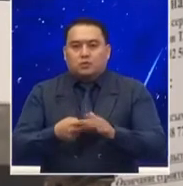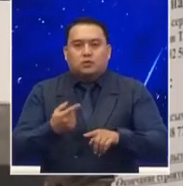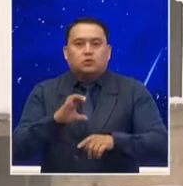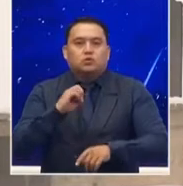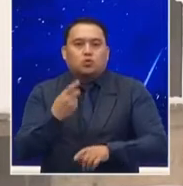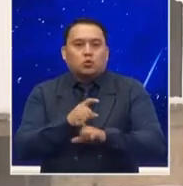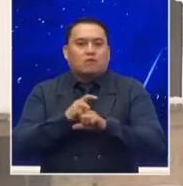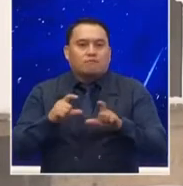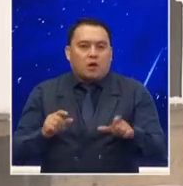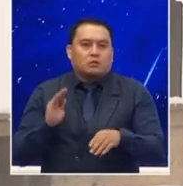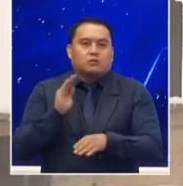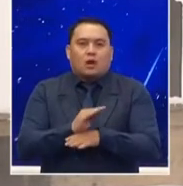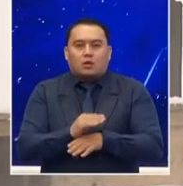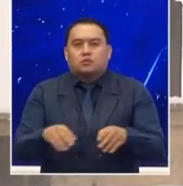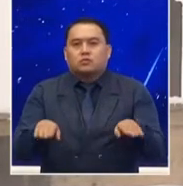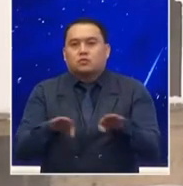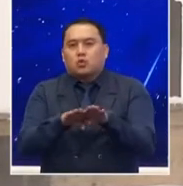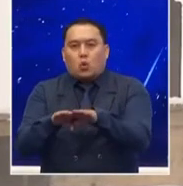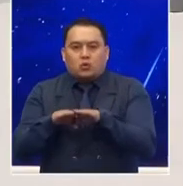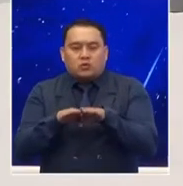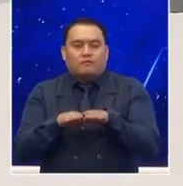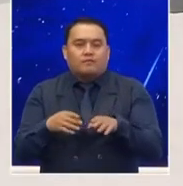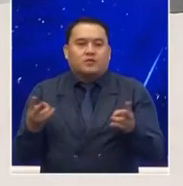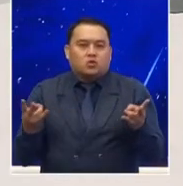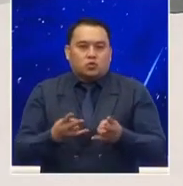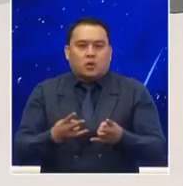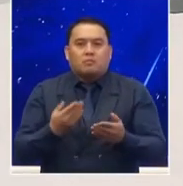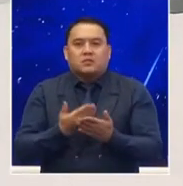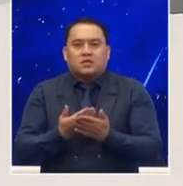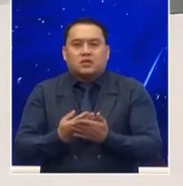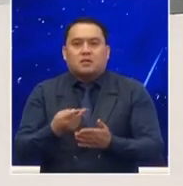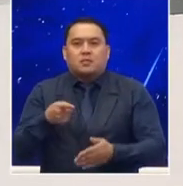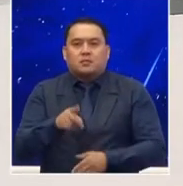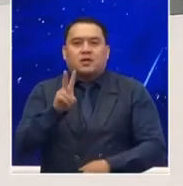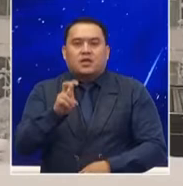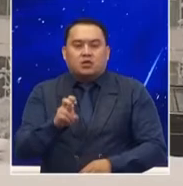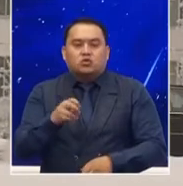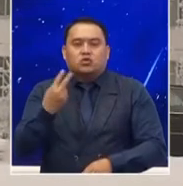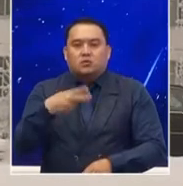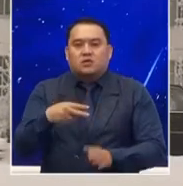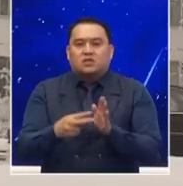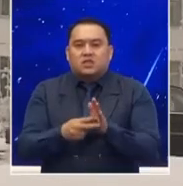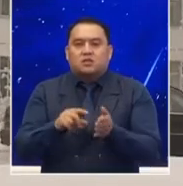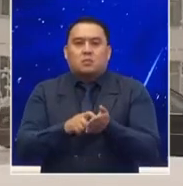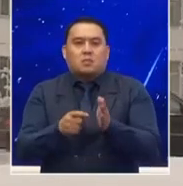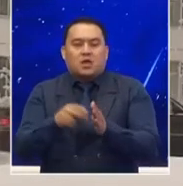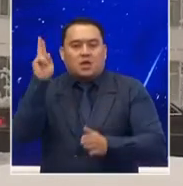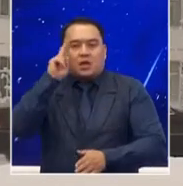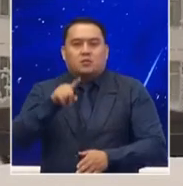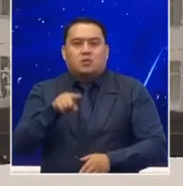әлеуметтік нысандармен параллель жүруі керек деді әкім. Мәселен, 1200 орындық 28 мектепте